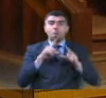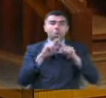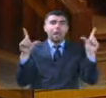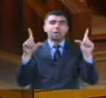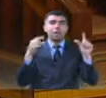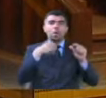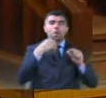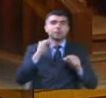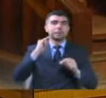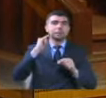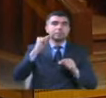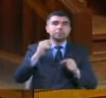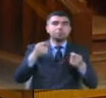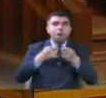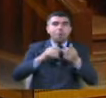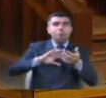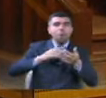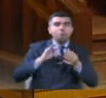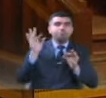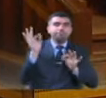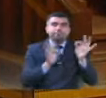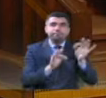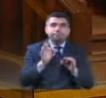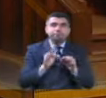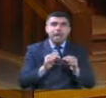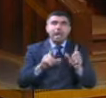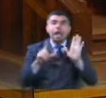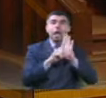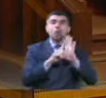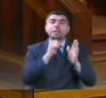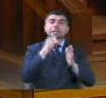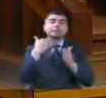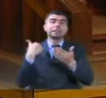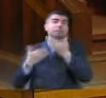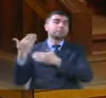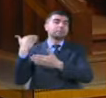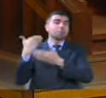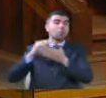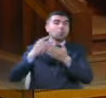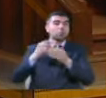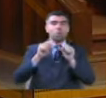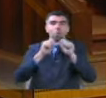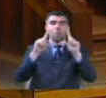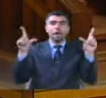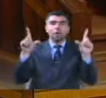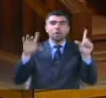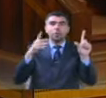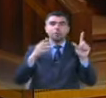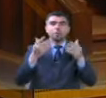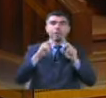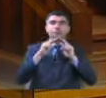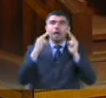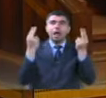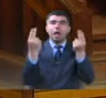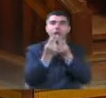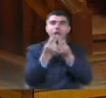هو محاولة النيل والمساس بهذه الحقوق المكتسبة هذا ما يلاحظه معنا المجتمع الدولي وليس فقط